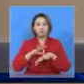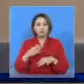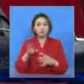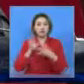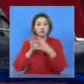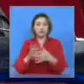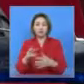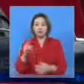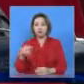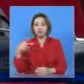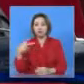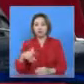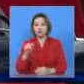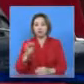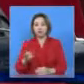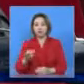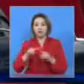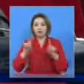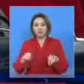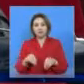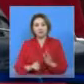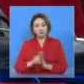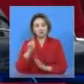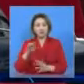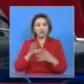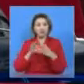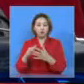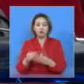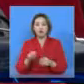Автобустар үшін 230 мыңға жуық карта шығарылды. Көлік